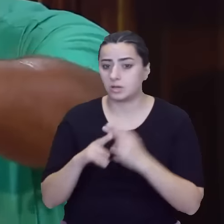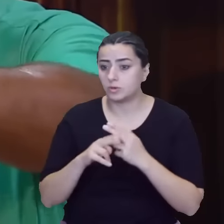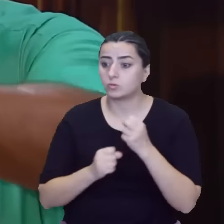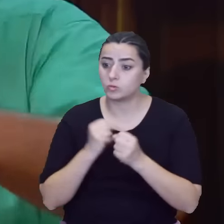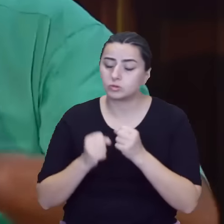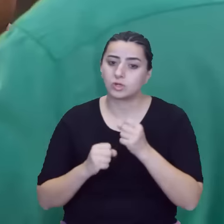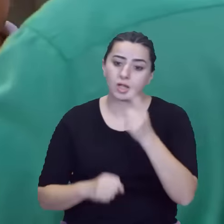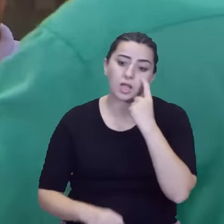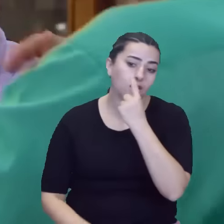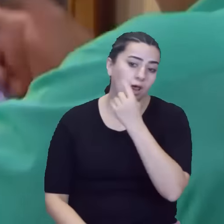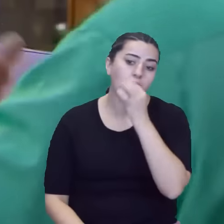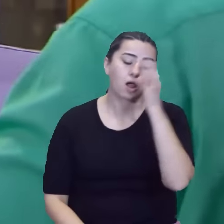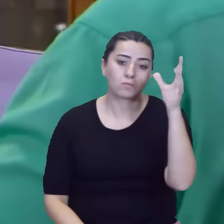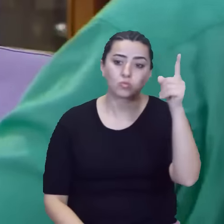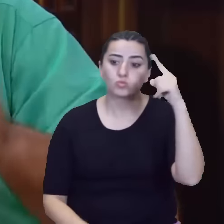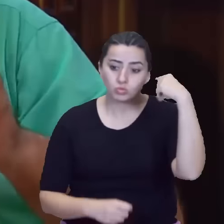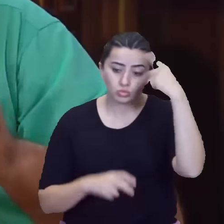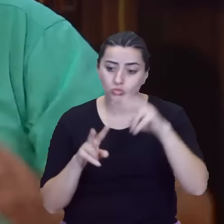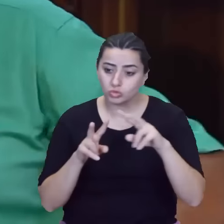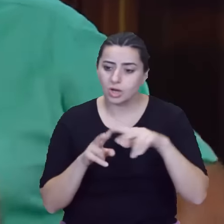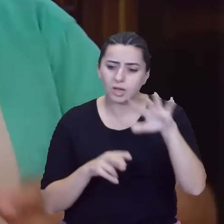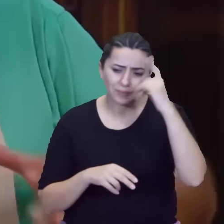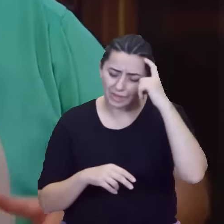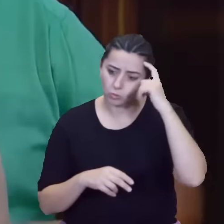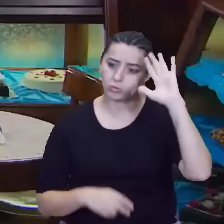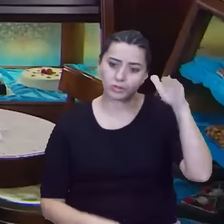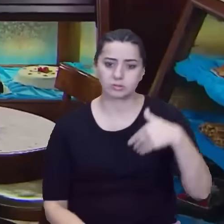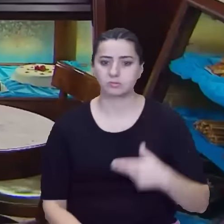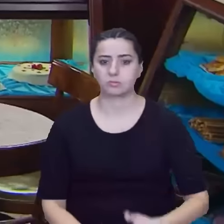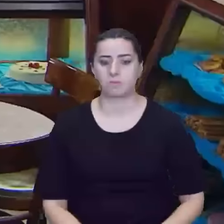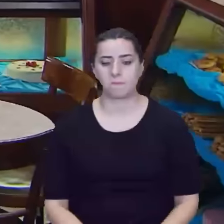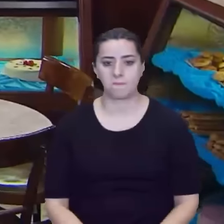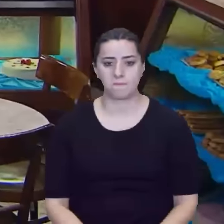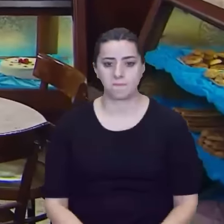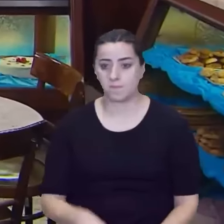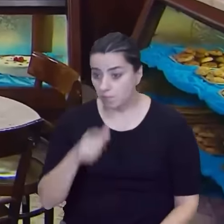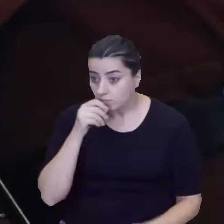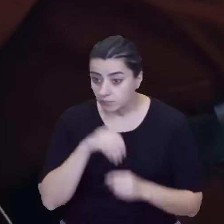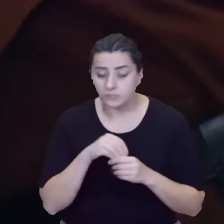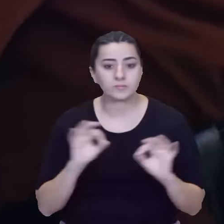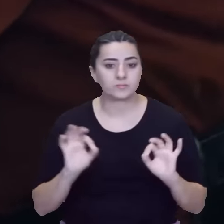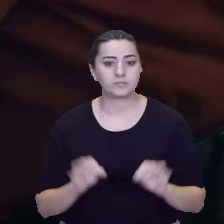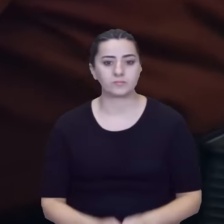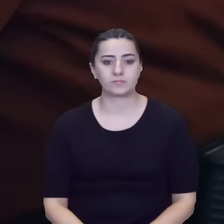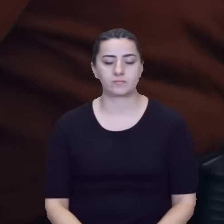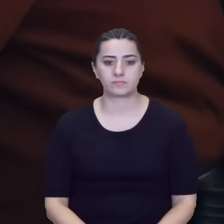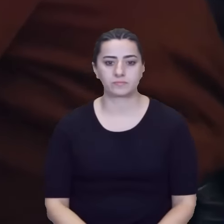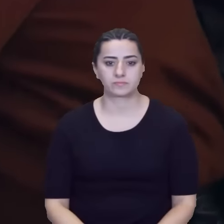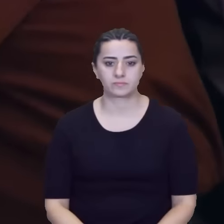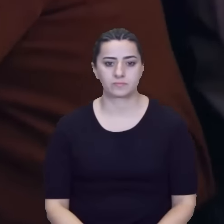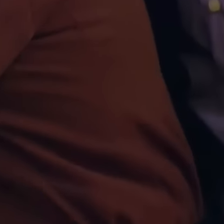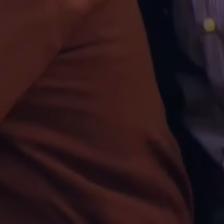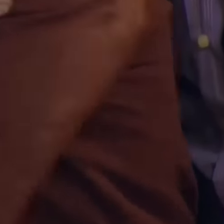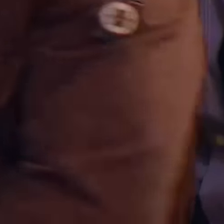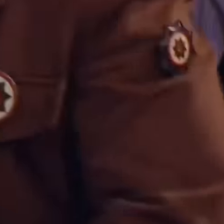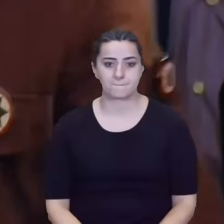koş. İnişteni haber ver. Tamam. O muhtar. Herkese tanır. Hemen fırla. Tamam, tamam. Kahvede mi? Evet. Bekir kahvenin kapısını